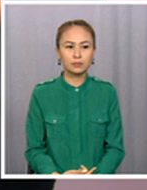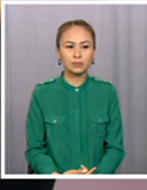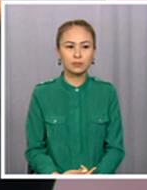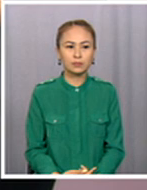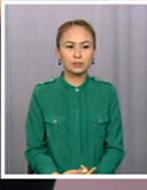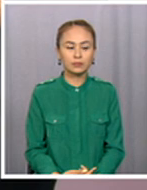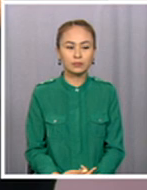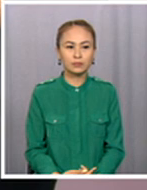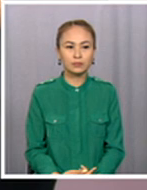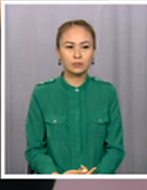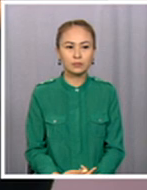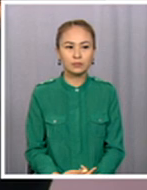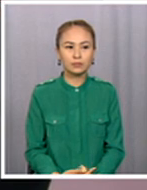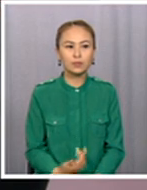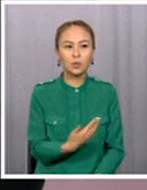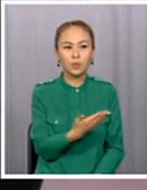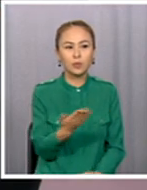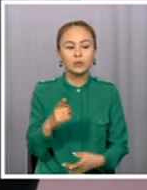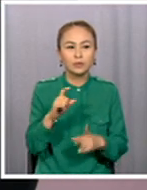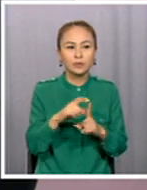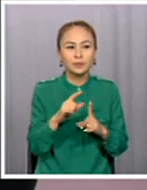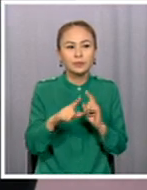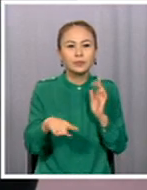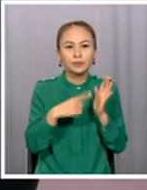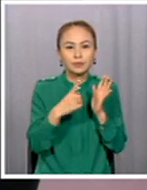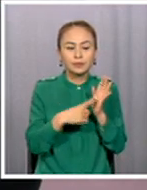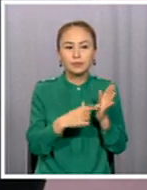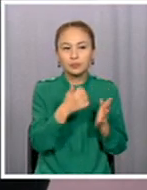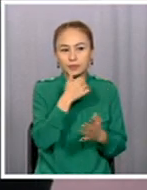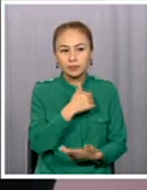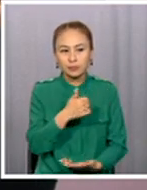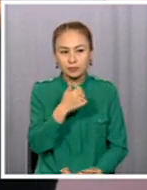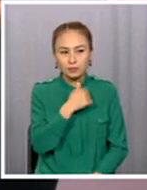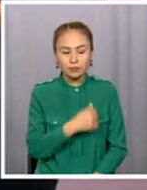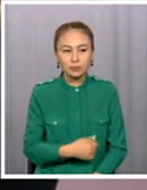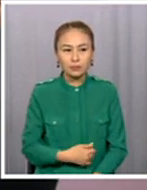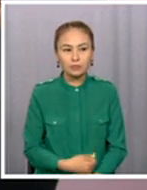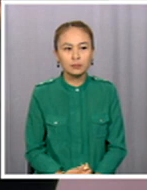Балалар, енді осы сөздерге сұрақ қойып көрейік. Тырма.